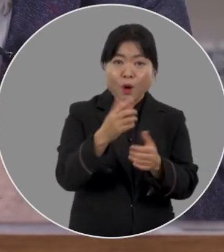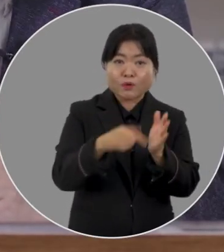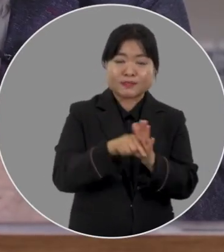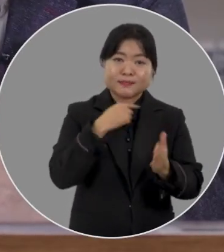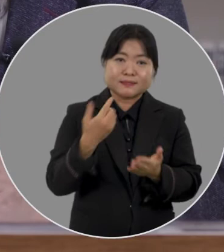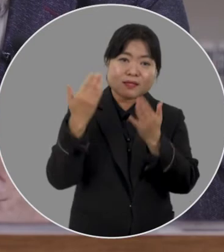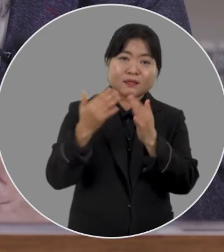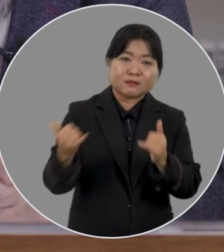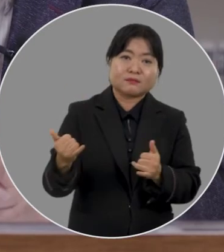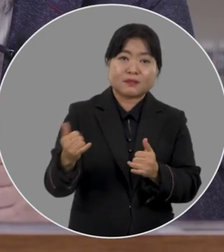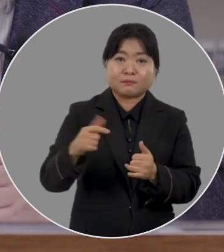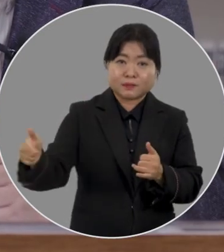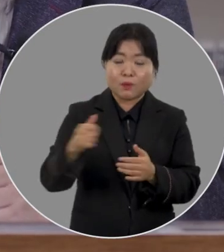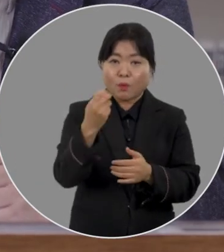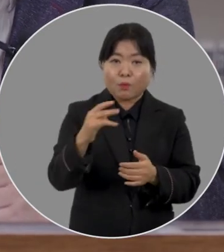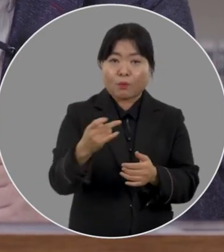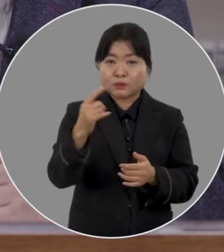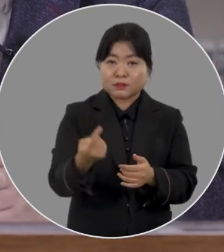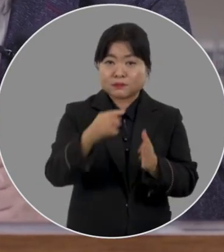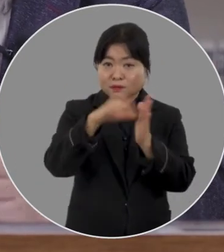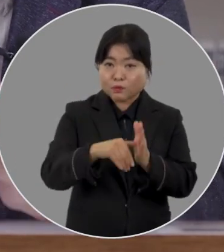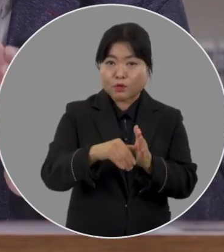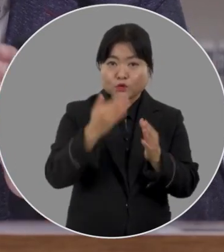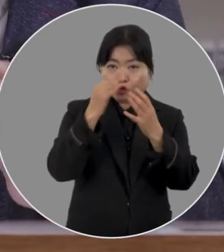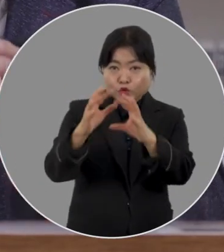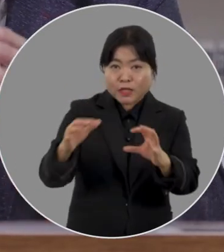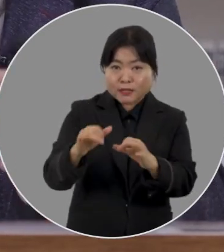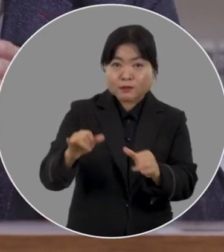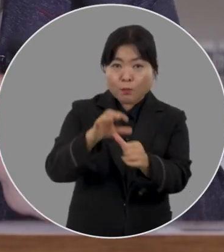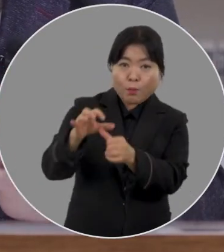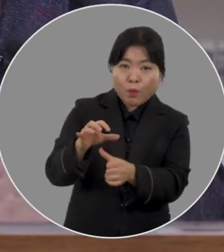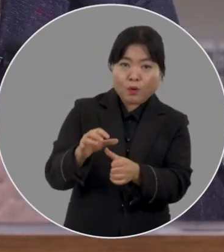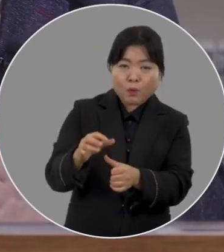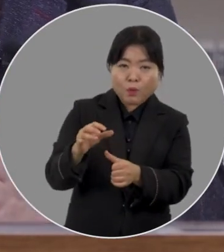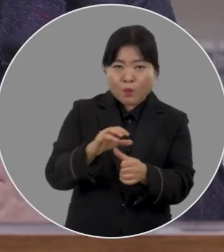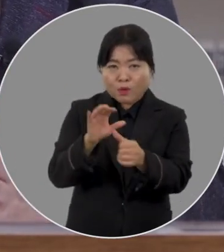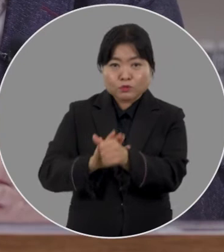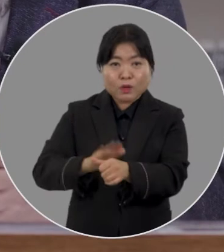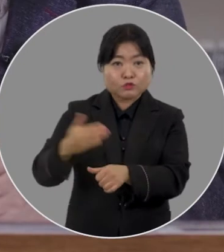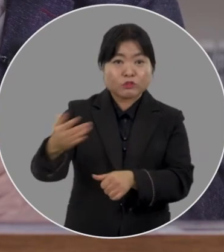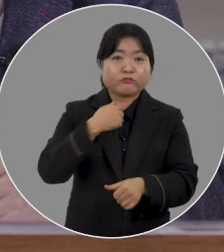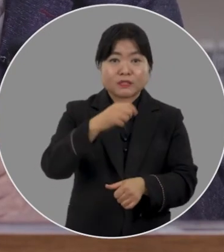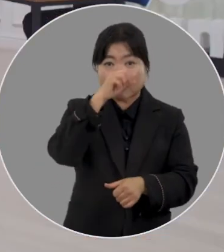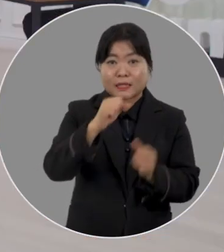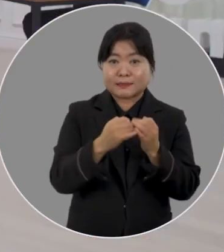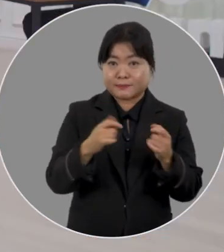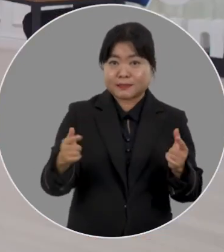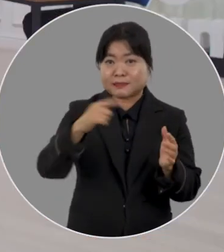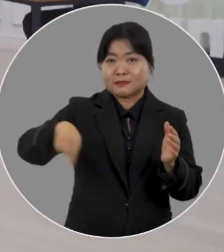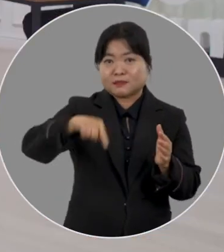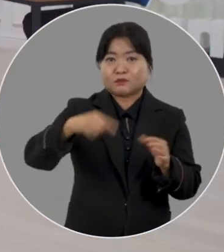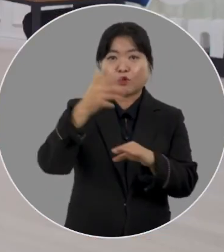위해서 희생했던 사람들, 홀로코스트 과정에서도 또 유태인을 보호하고 지키려고 했던 선한 사람들, 그들이